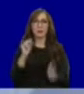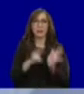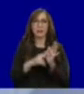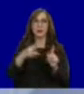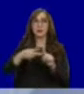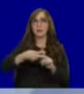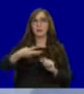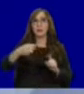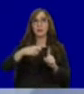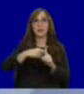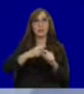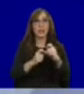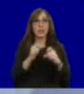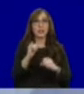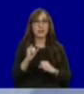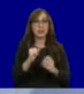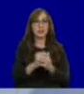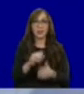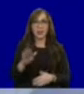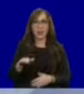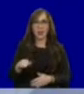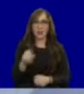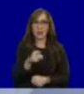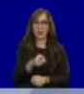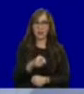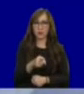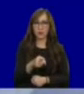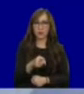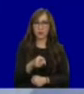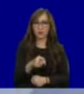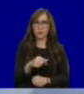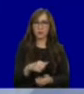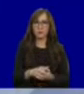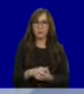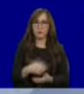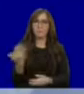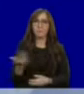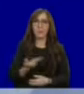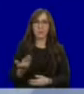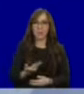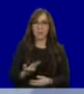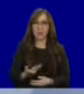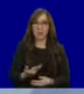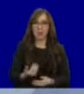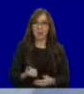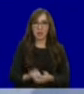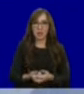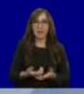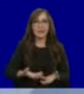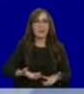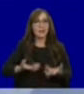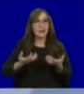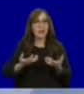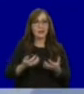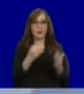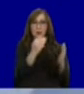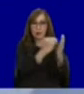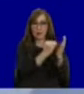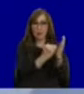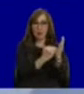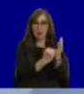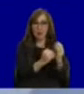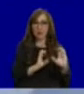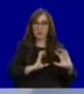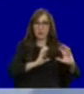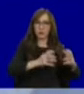itu infeksi pada anak itu secara umum bergejala ringan. Itu pun anak secara data di dunia yang kita punya adalah